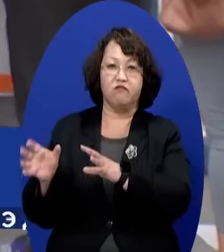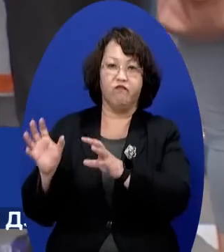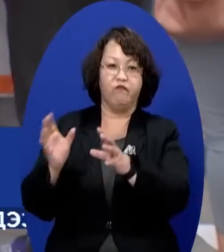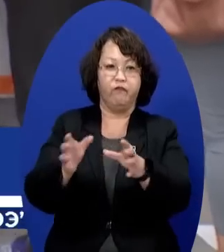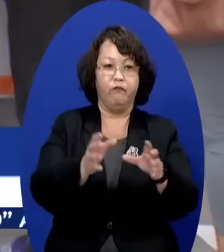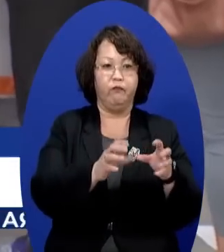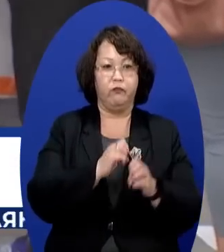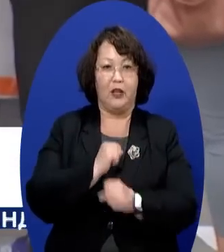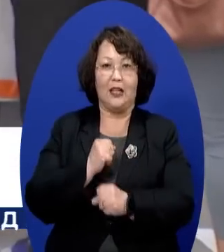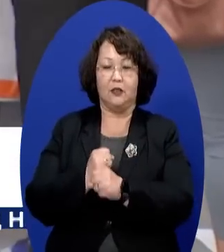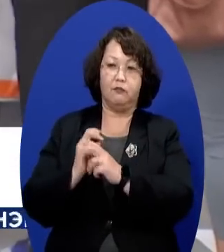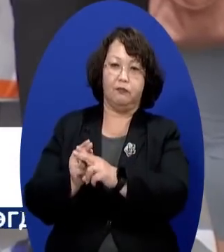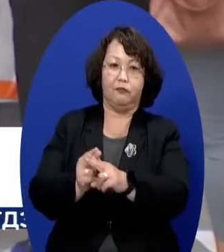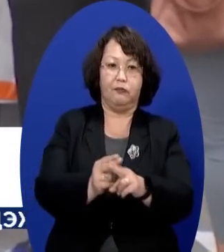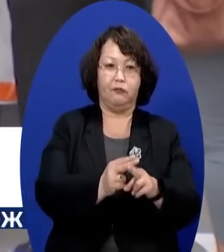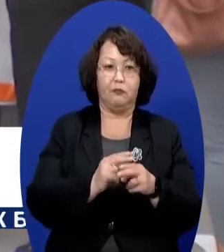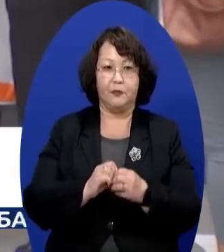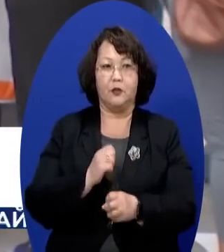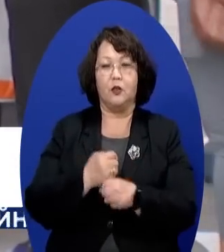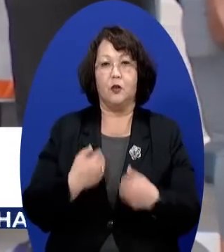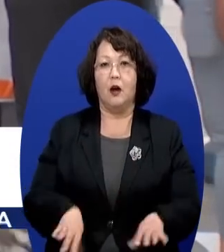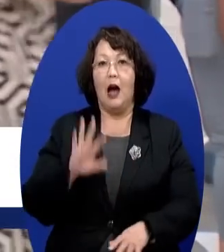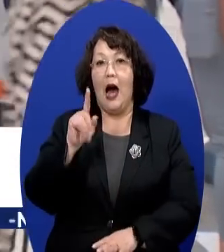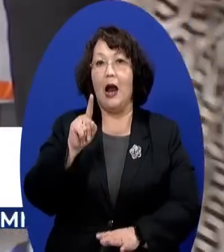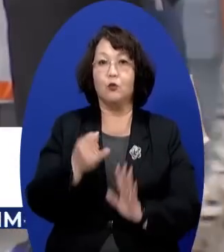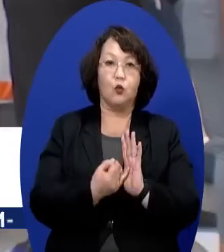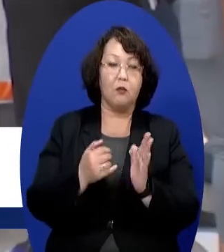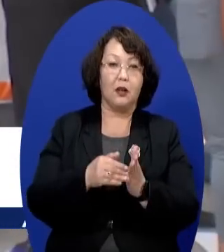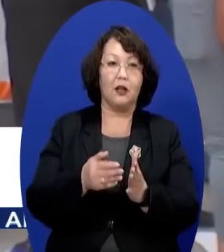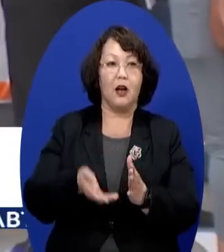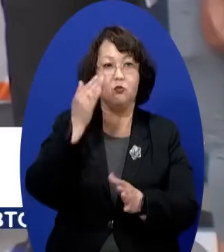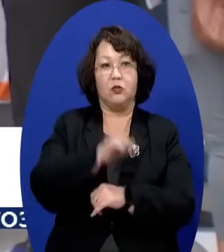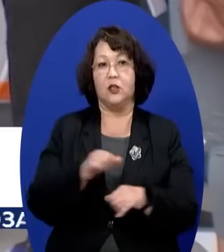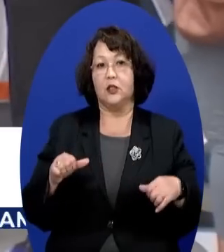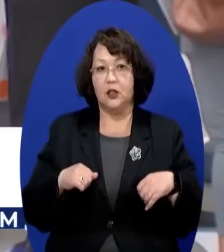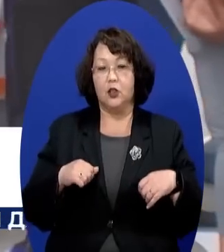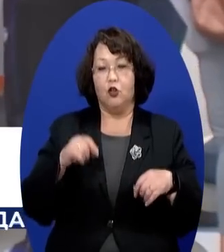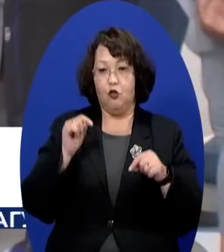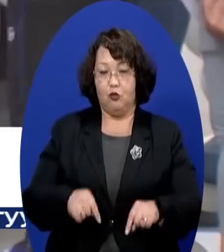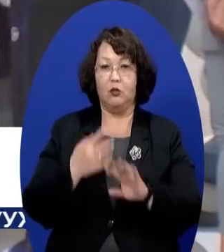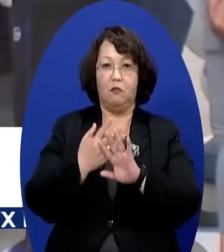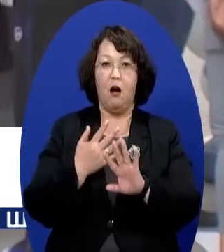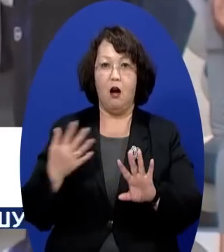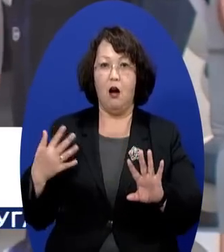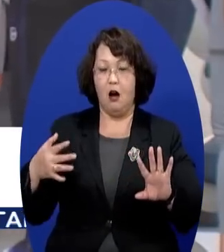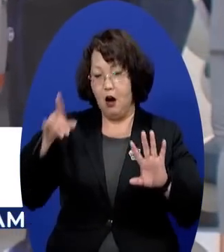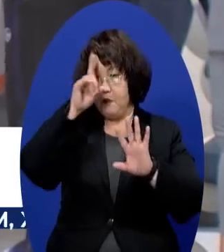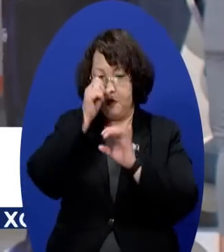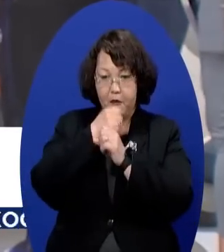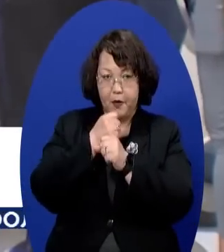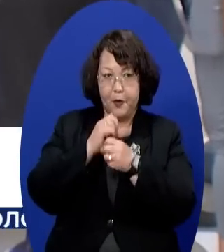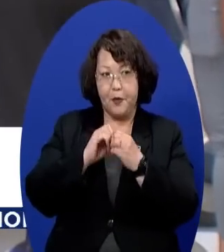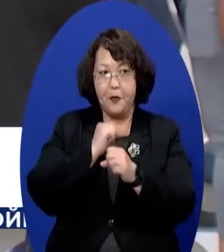хэрэгжүүлсэн. За, айны үр дүнгийн хувьд бол өнгөрсөн хугацаанд бид нар 16,000 гаруй иргэдэг бол яг одоо энэ өнөөдөр болж байгаа үйл ажиллагааныхаа